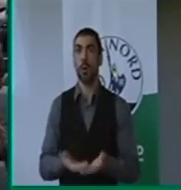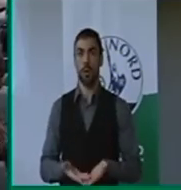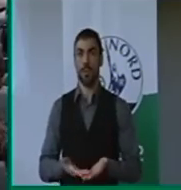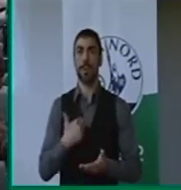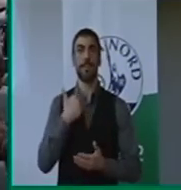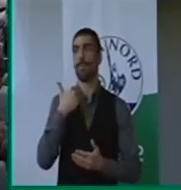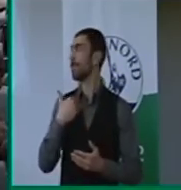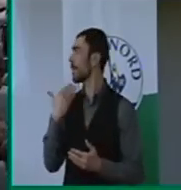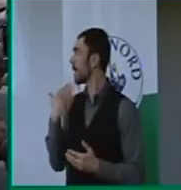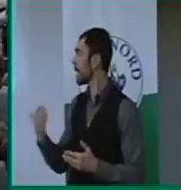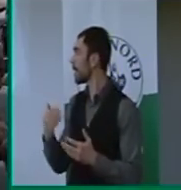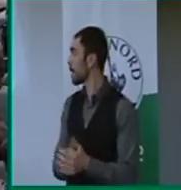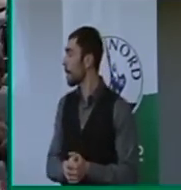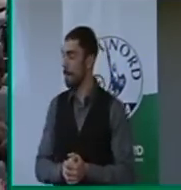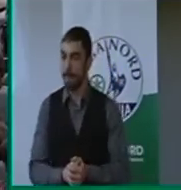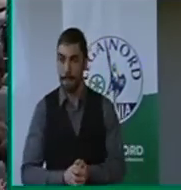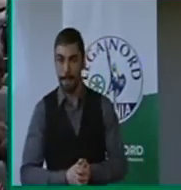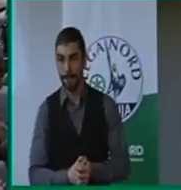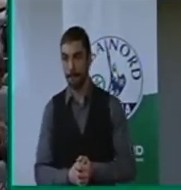grazie mille grazie